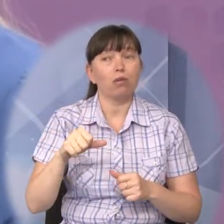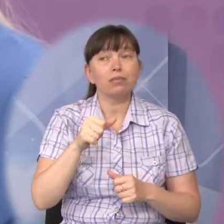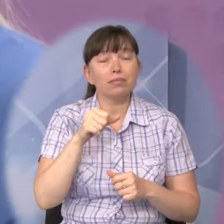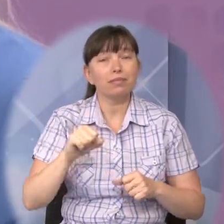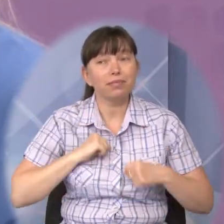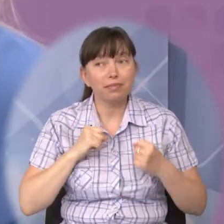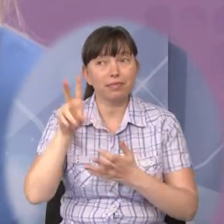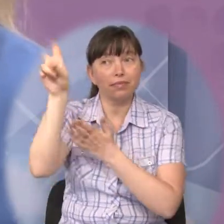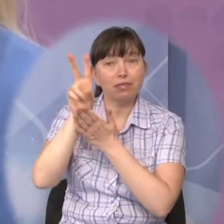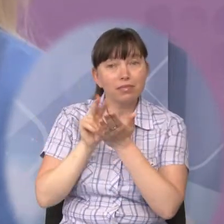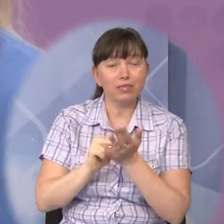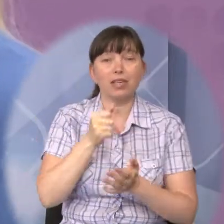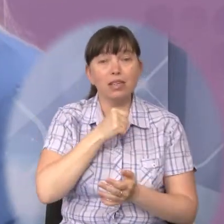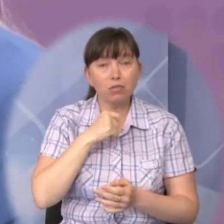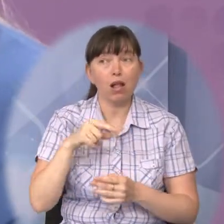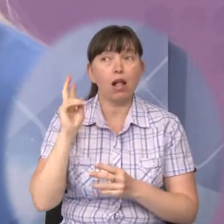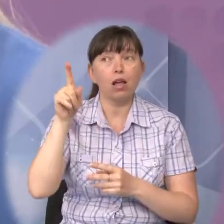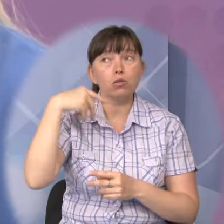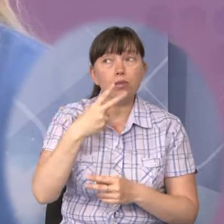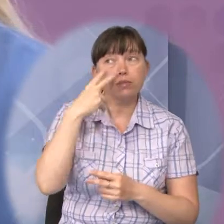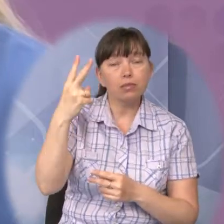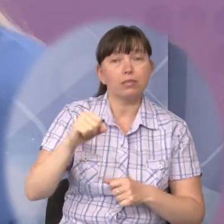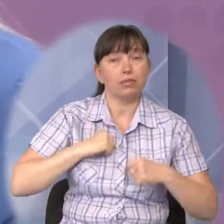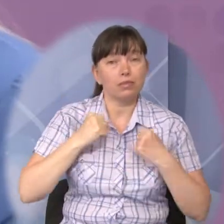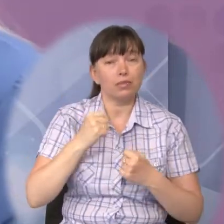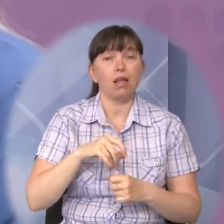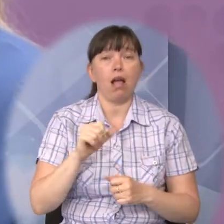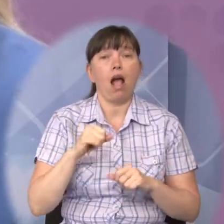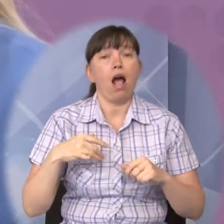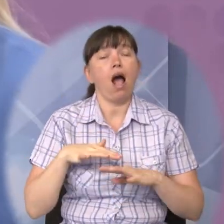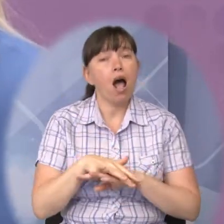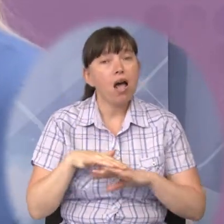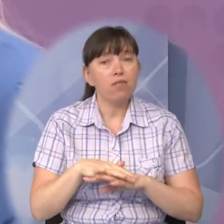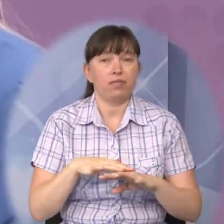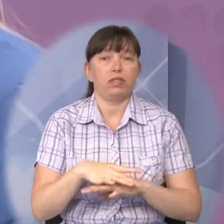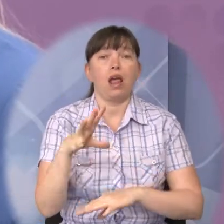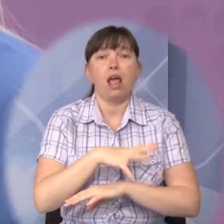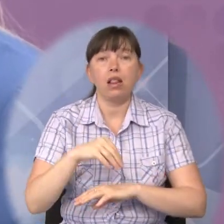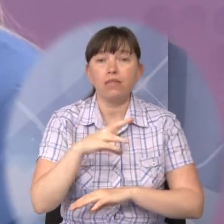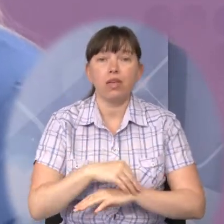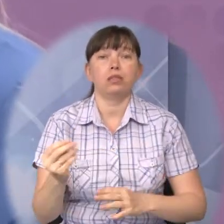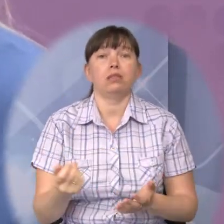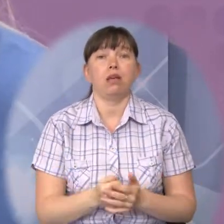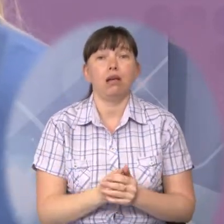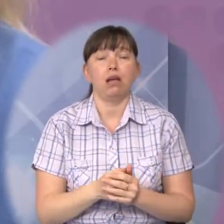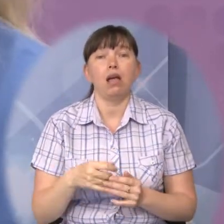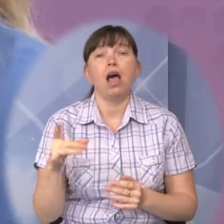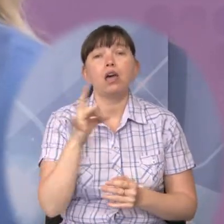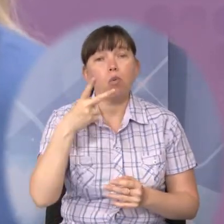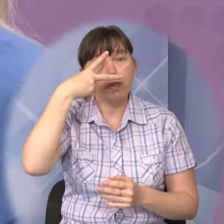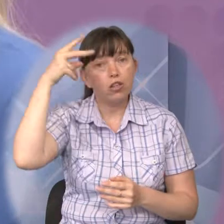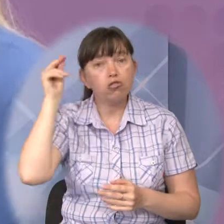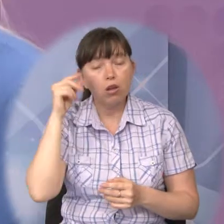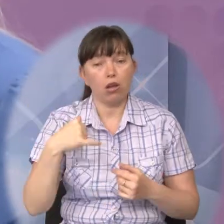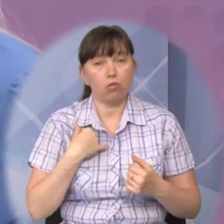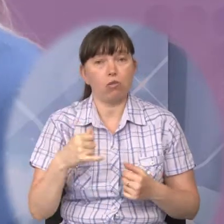importăm experiență, la care ne aliniem, gen Austria sau Elveția sau Republica